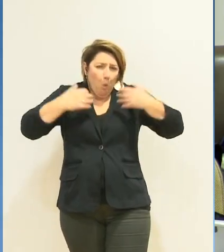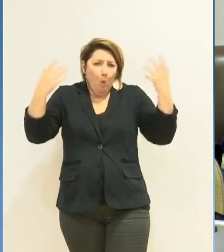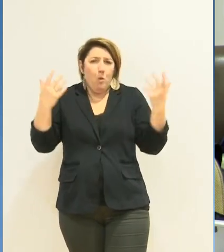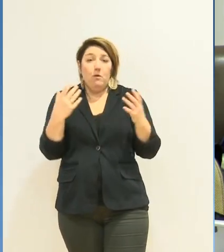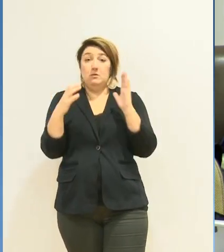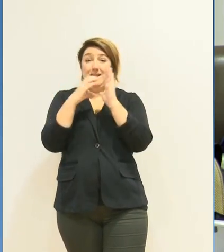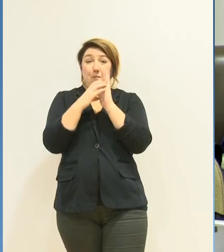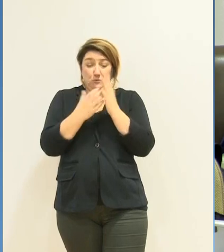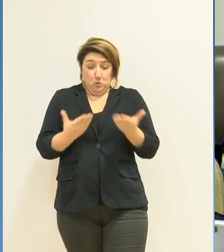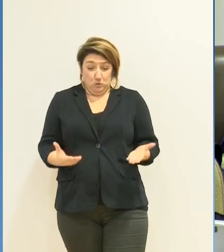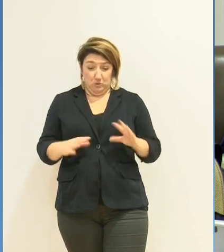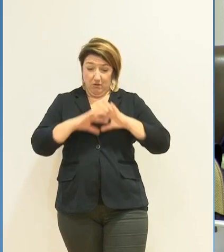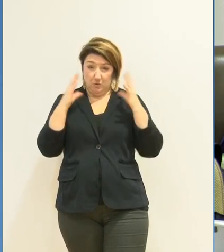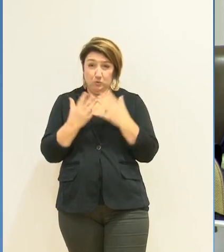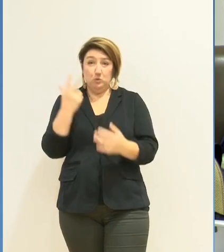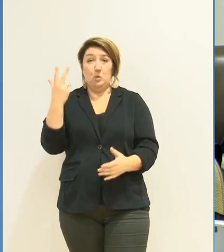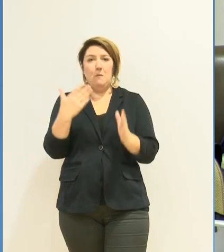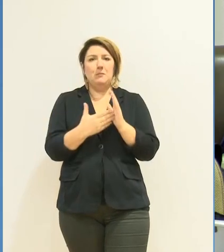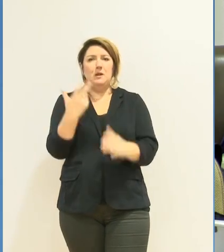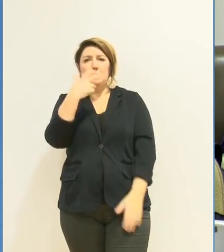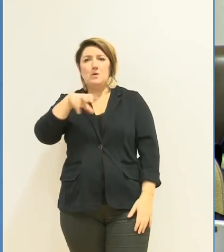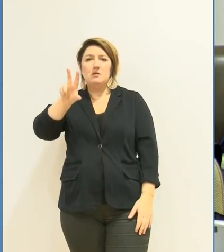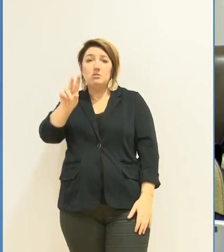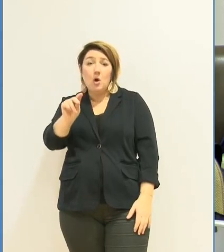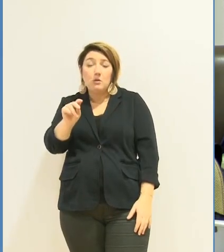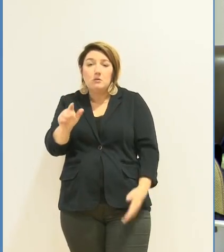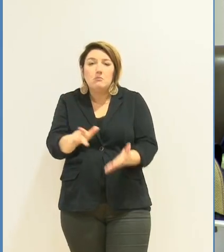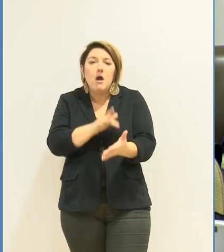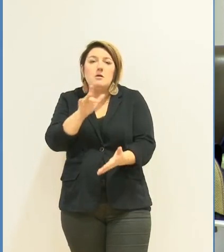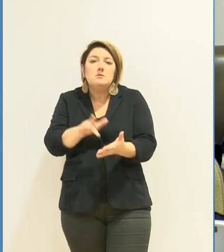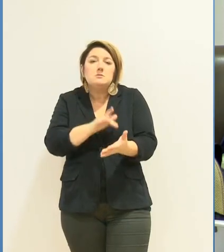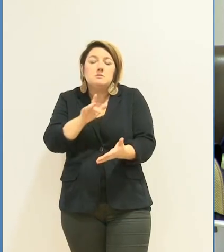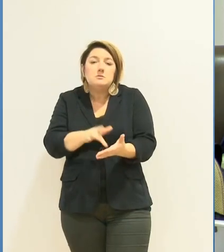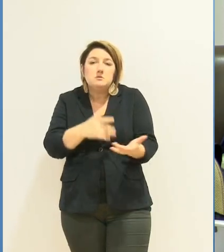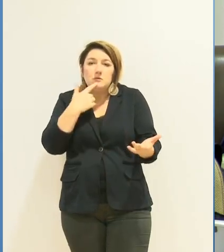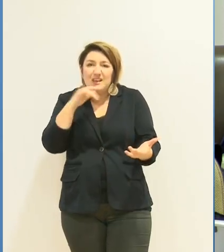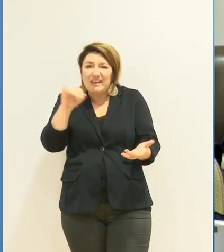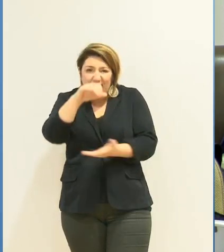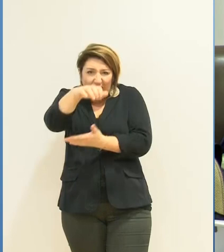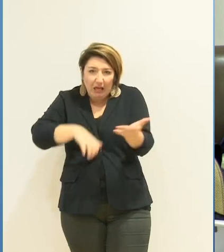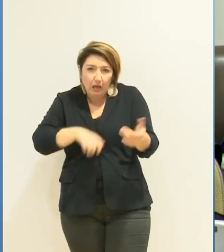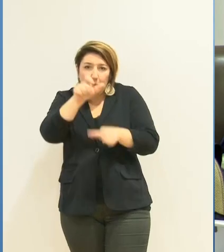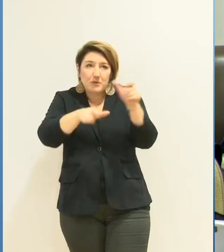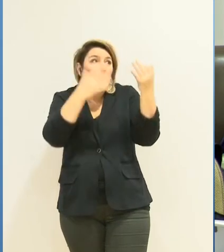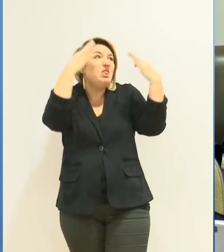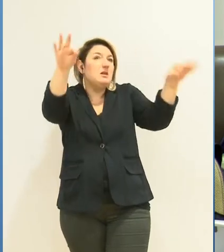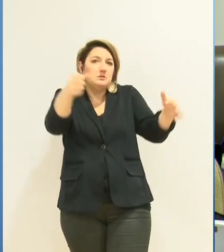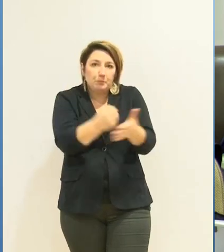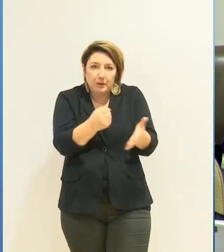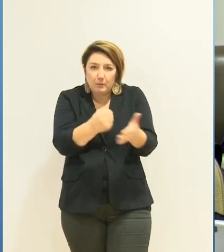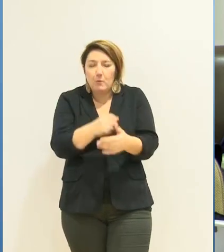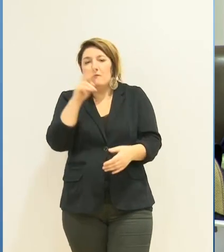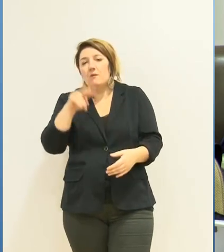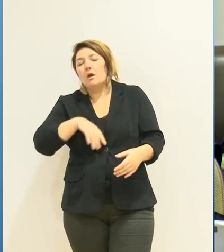d'aujourd'hui c'est 3330 page il faut bien que les dizaines de personnes qui écrit ses textes alors certes on a repris des documents